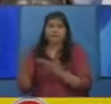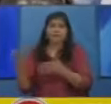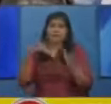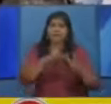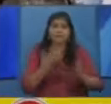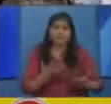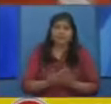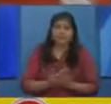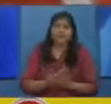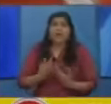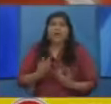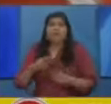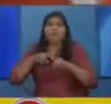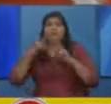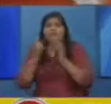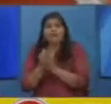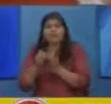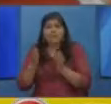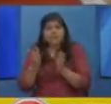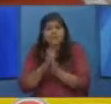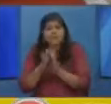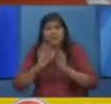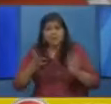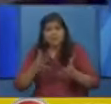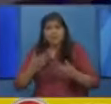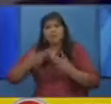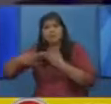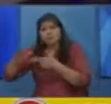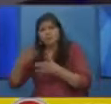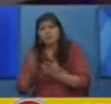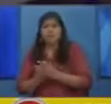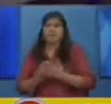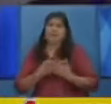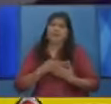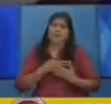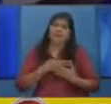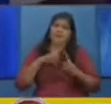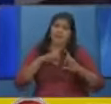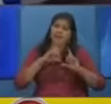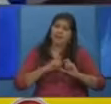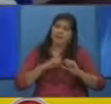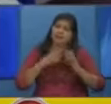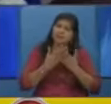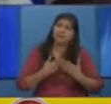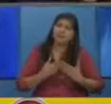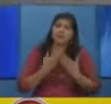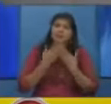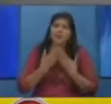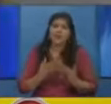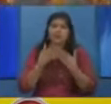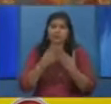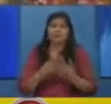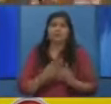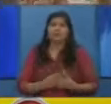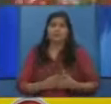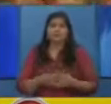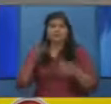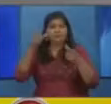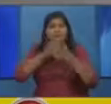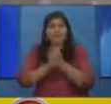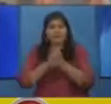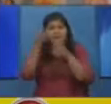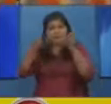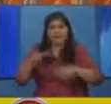है, अपने परिवार से दूर है, मैं हृदय से उसका आभार प्रकट करता हूं। मेरे प्यारे